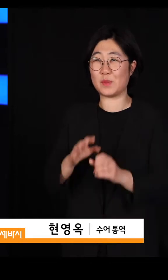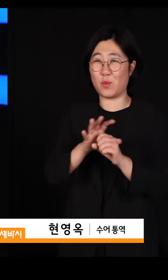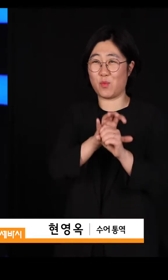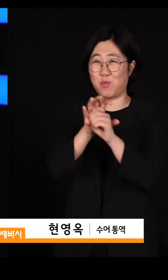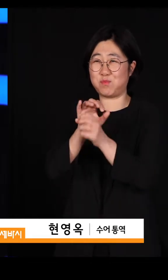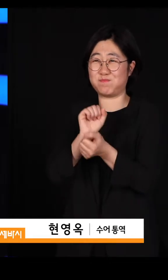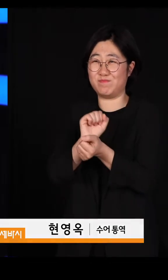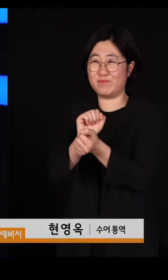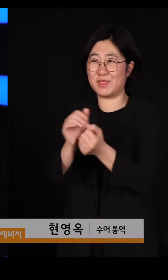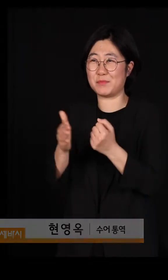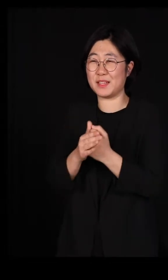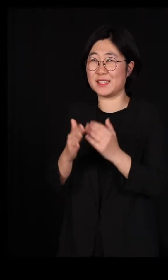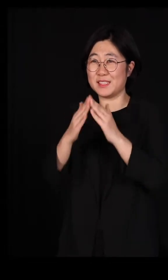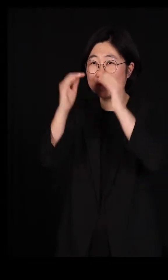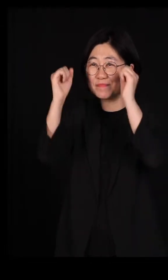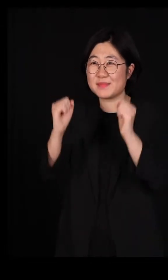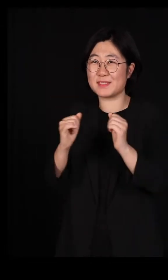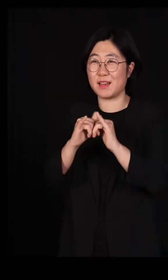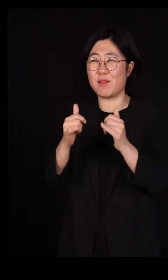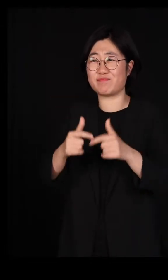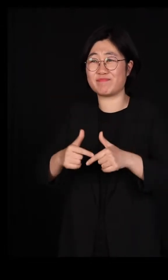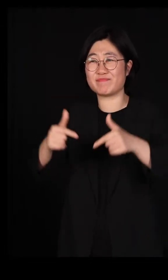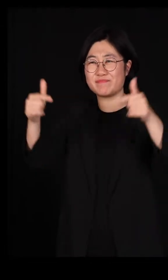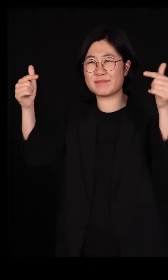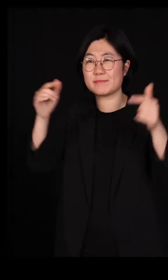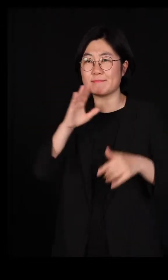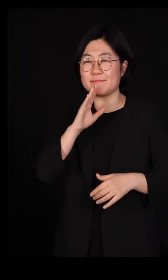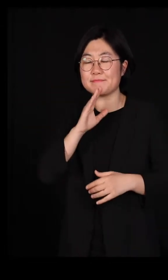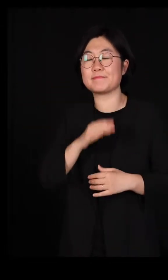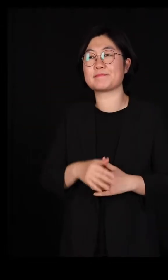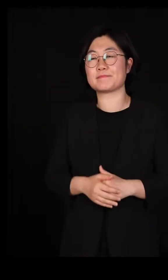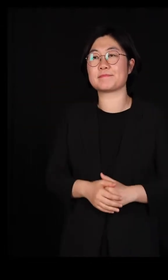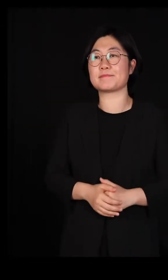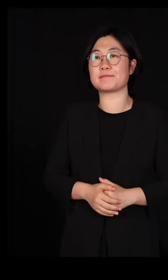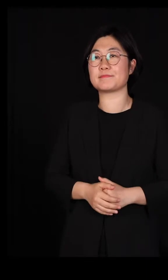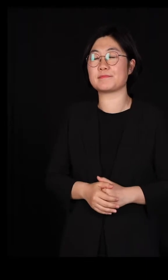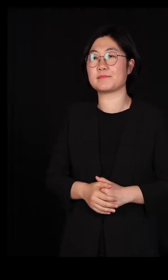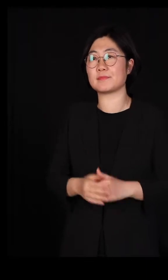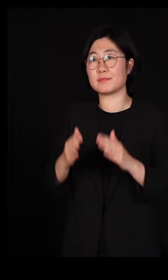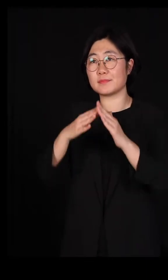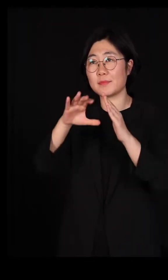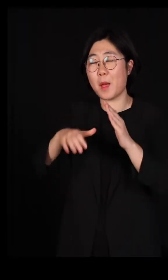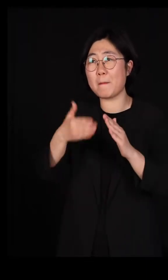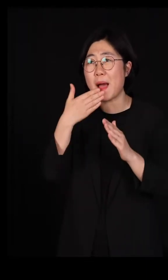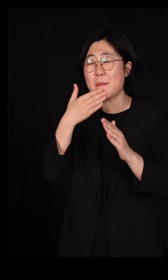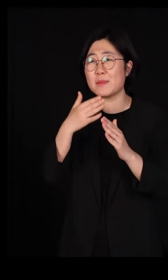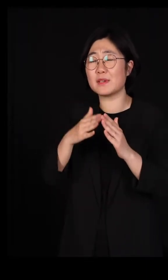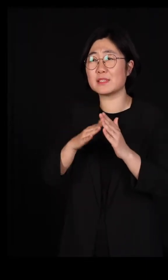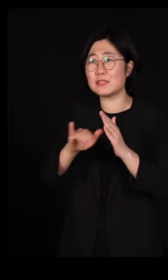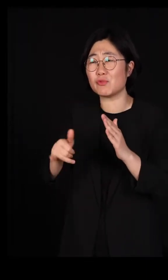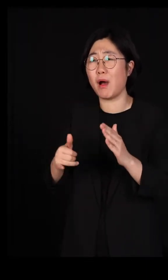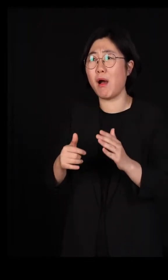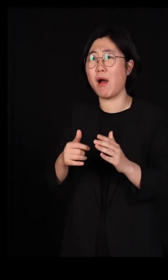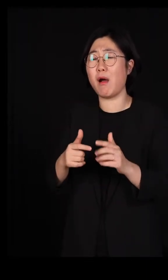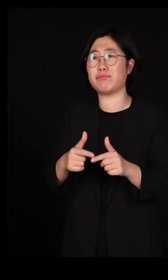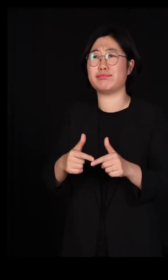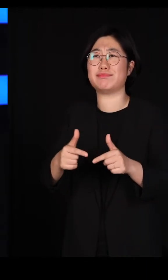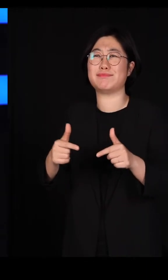코로나19 때문에 집에 계시는 분들이 평소보다 좀 늘어났죠. 집에서 밥 먹는 식구, 정말 말